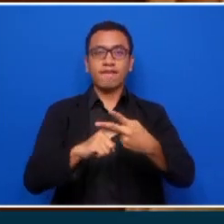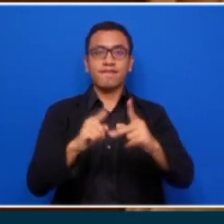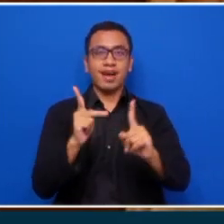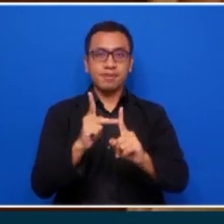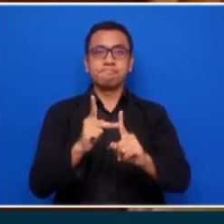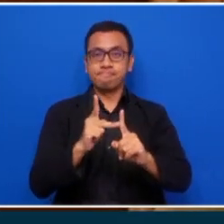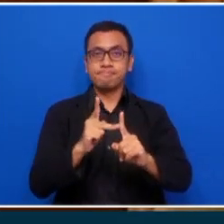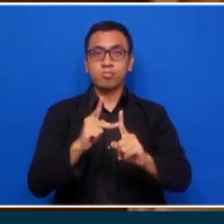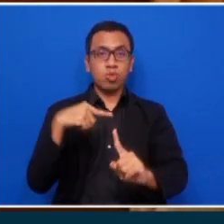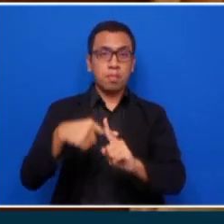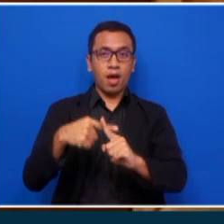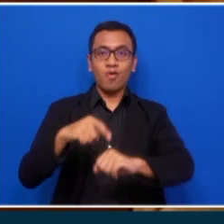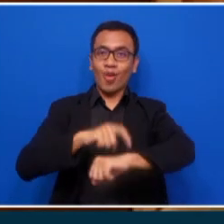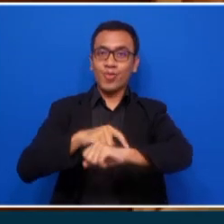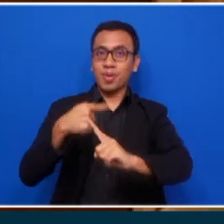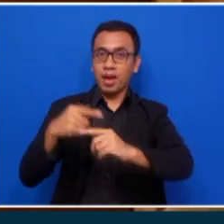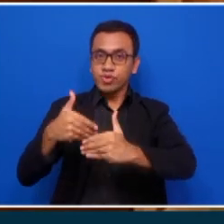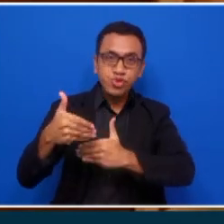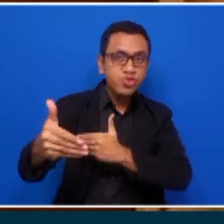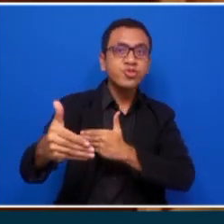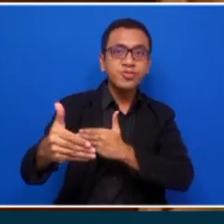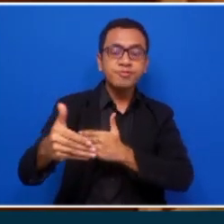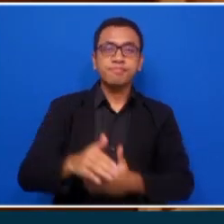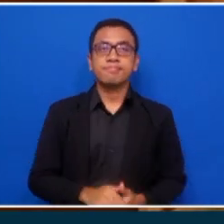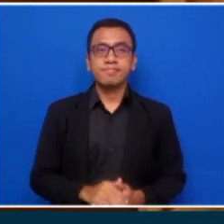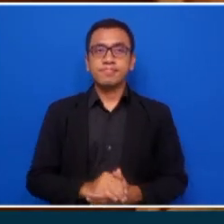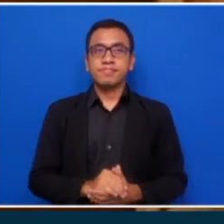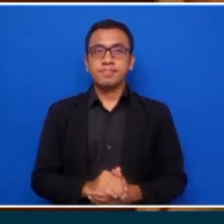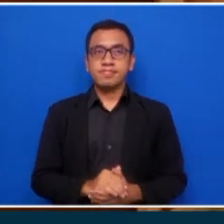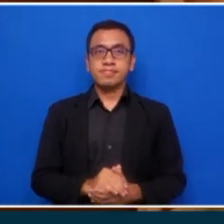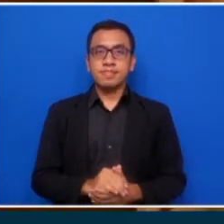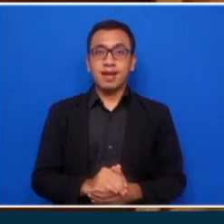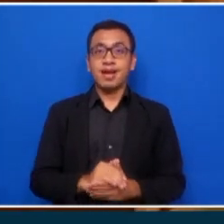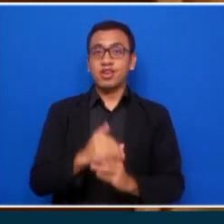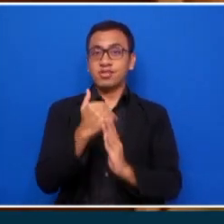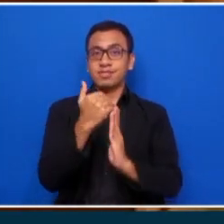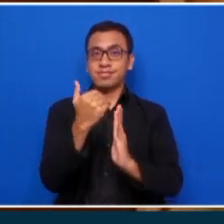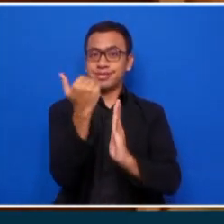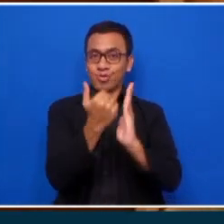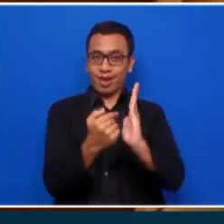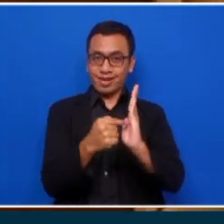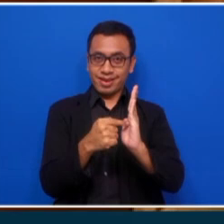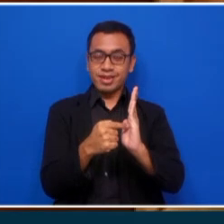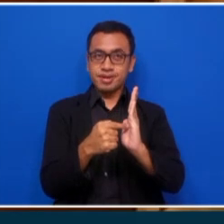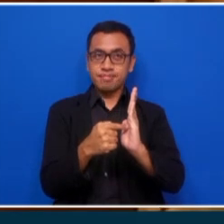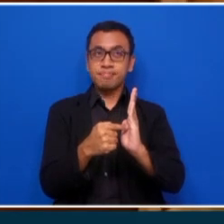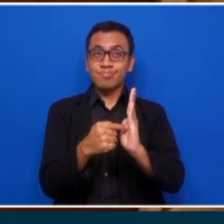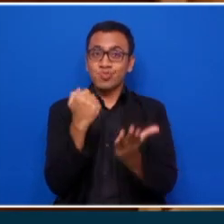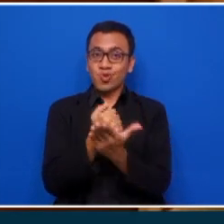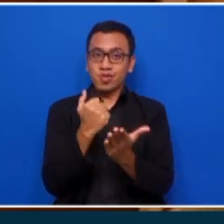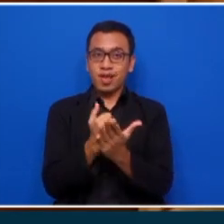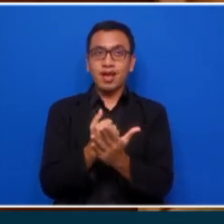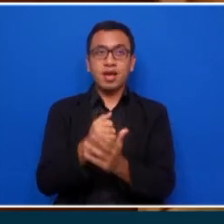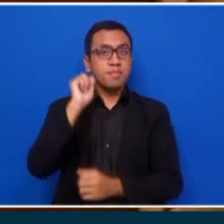sebelumnya smnp Nomor 34 tahun 2020 menyebutkan bahwa akan berakhir